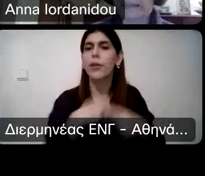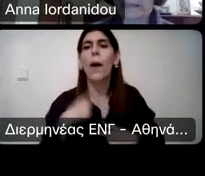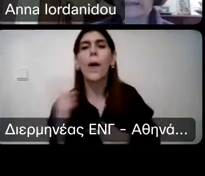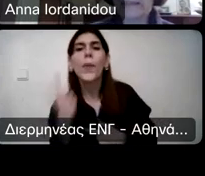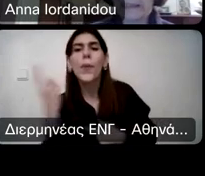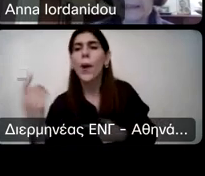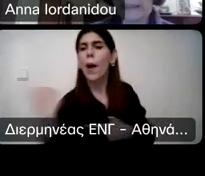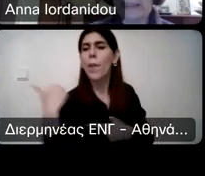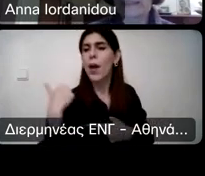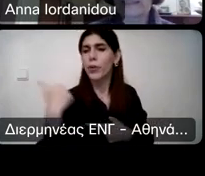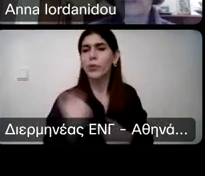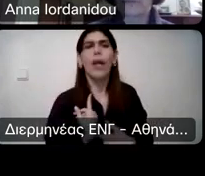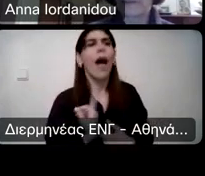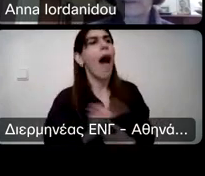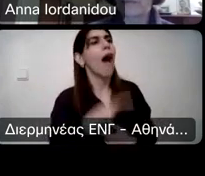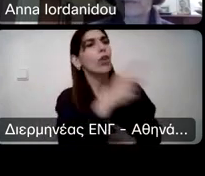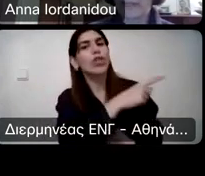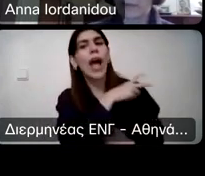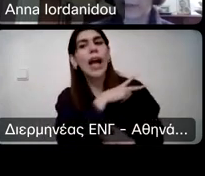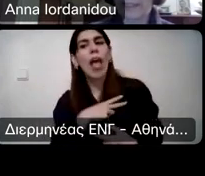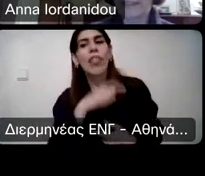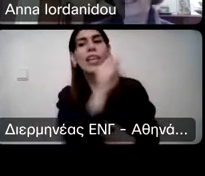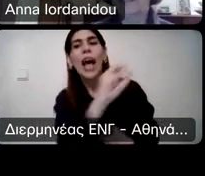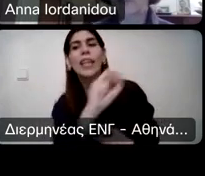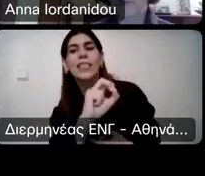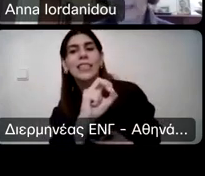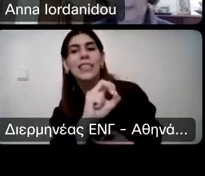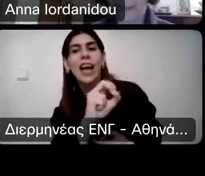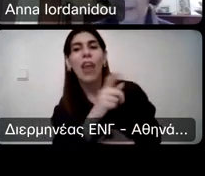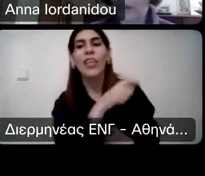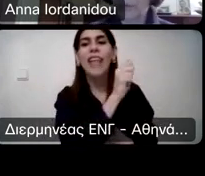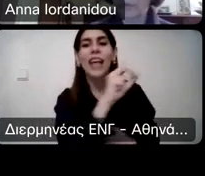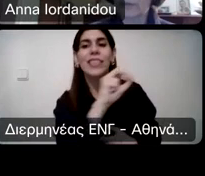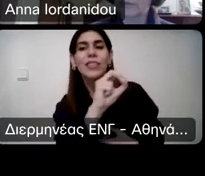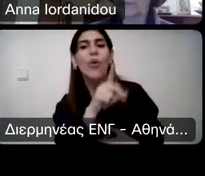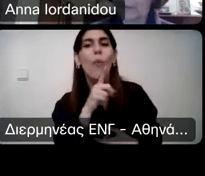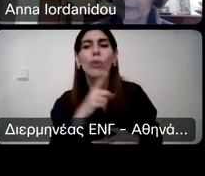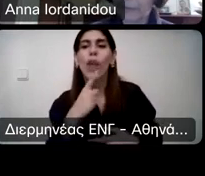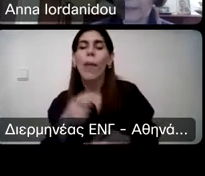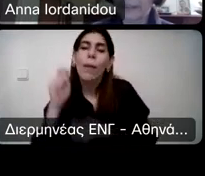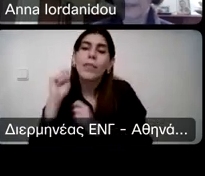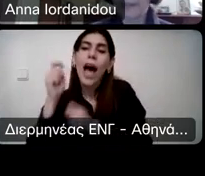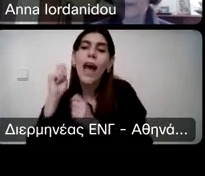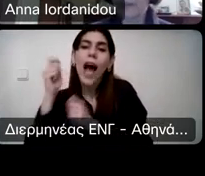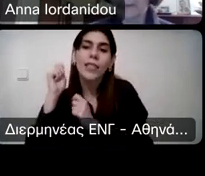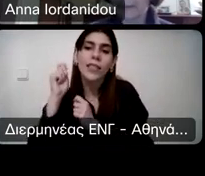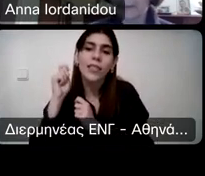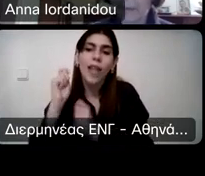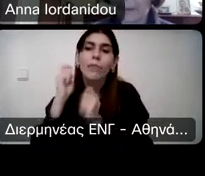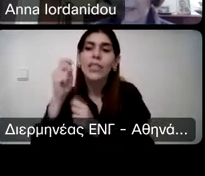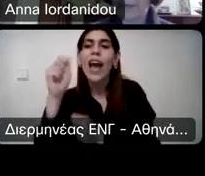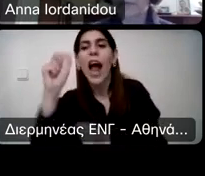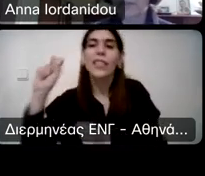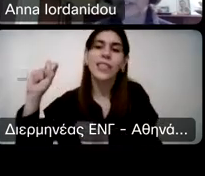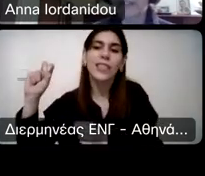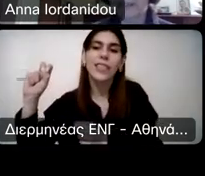καθηγητάς, τι είναι? Δηλαδή το παιδί μου το έκλεινε κατά το ψαράς. Οπότε εγώ ήμουν πολύ ευτυχής γιατί λέω κάτι έχει